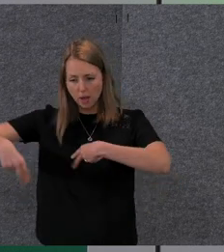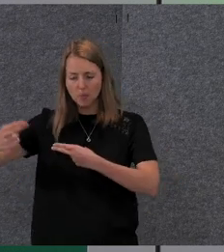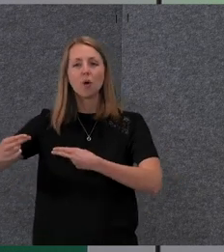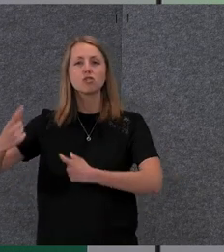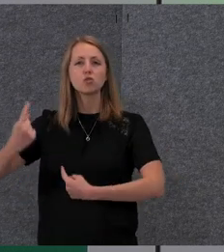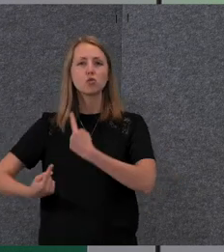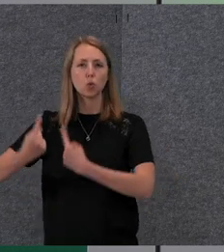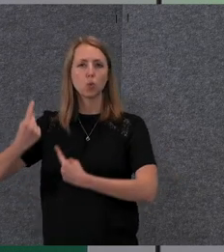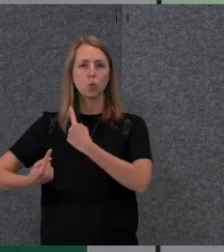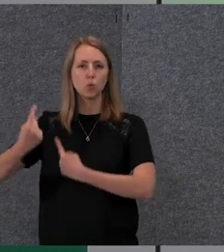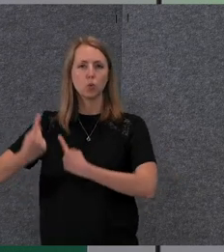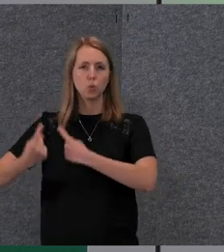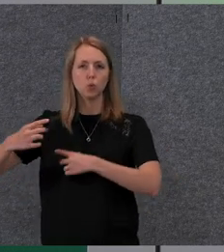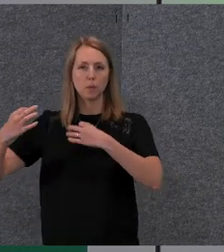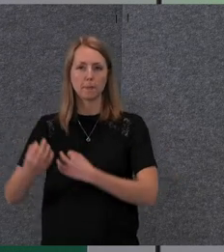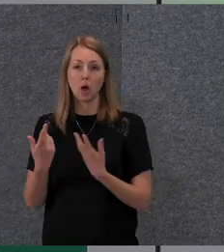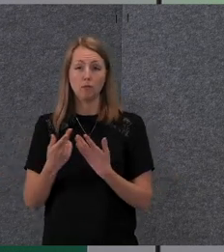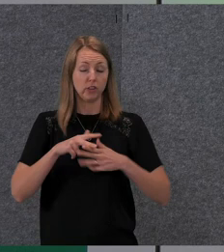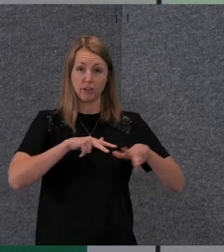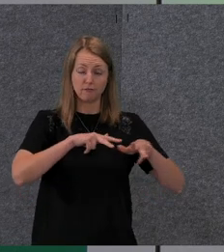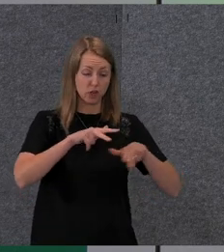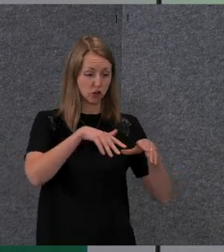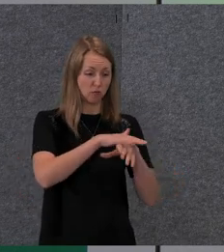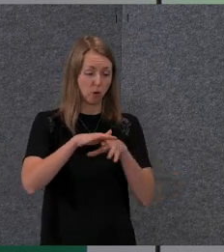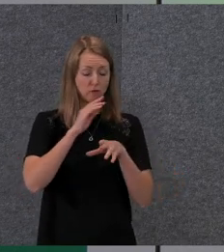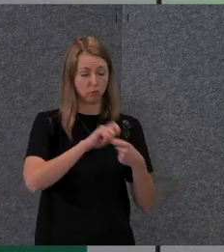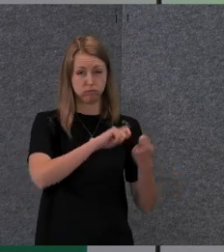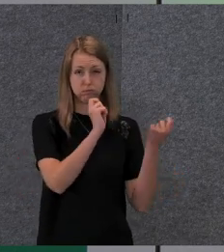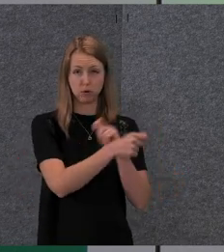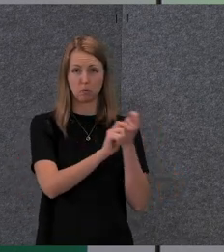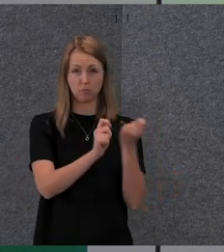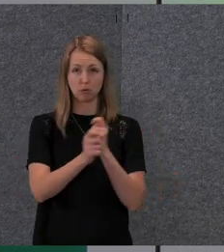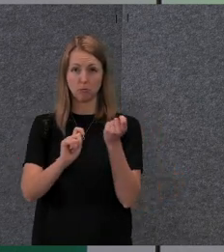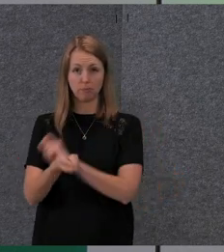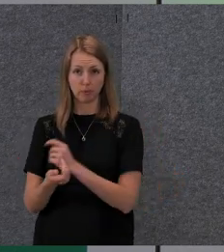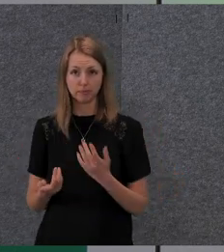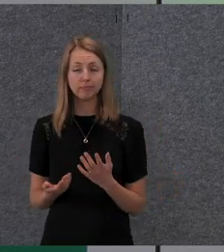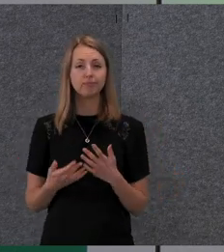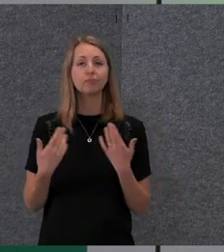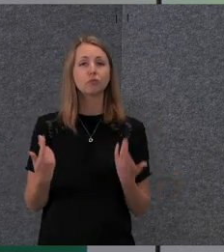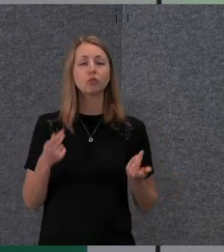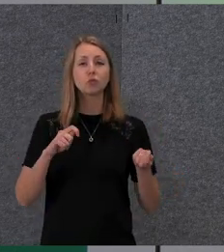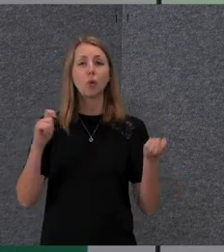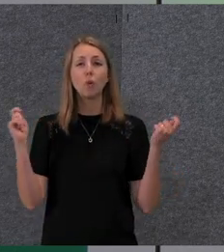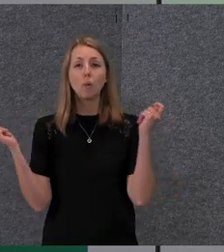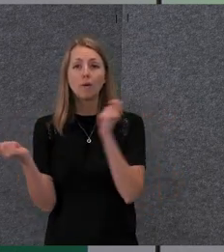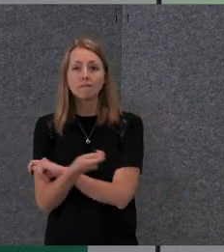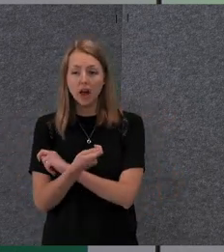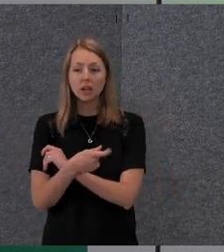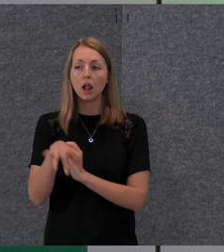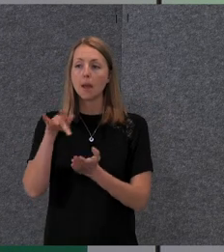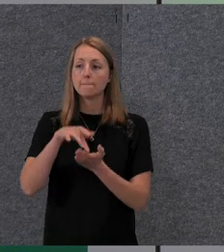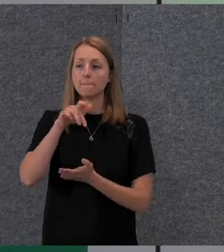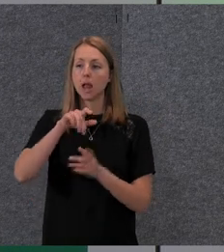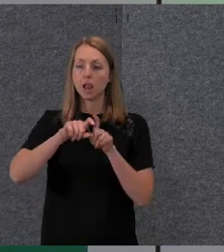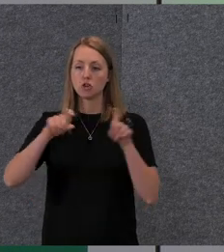ganze Wirtschaftsbranchen fundamental verändern. Mit diesem Wandel geht eine Verunsicherung der Mittelschicht